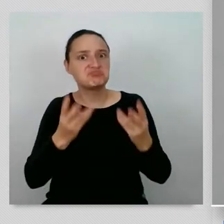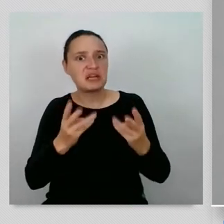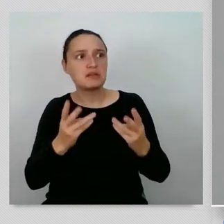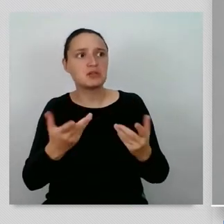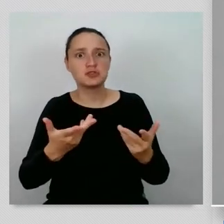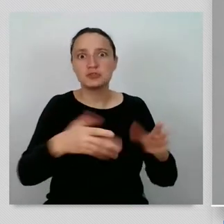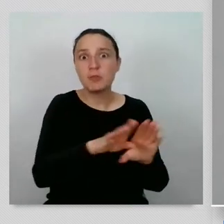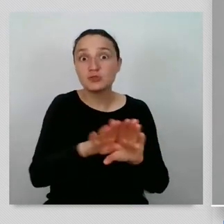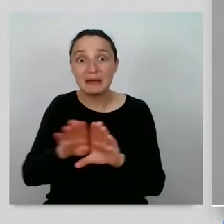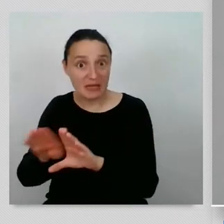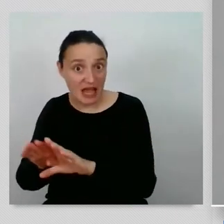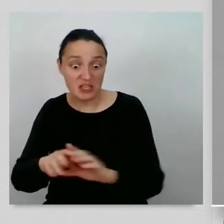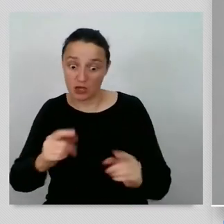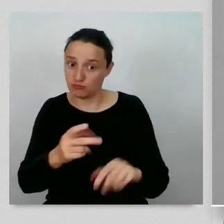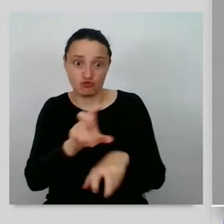w stosunkowo krótkim czasie się